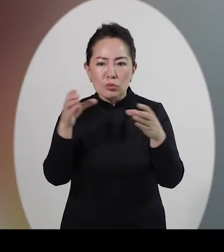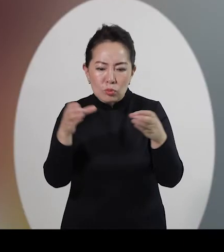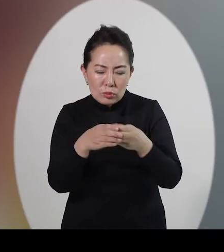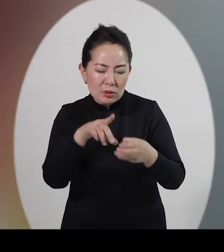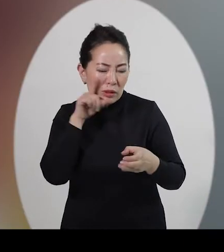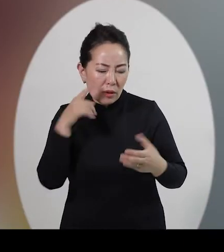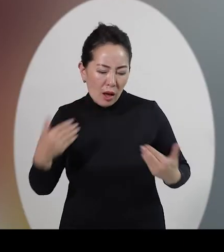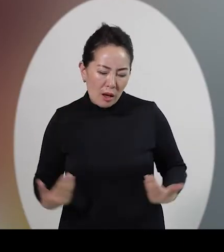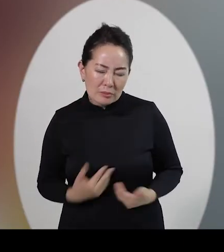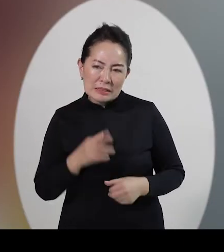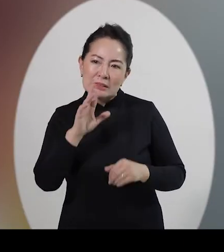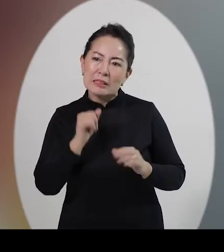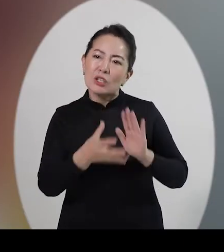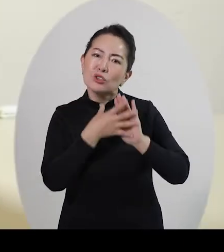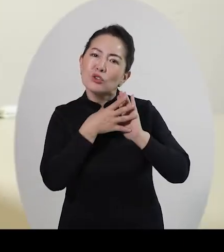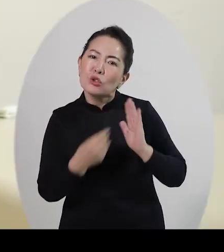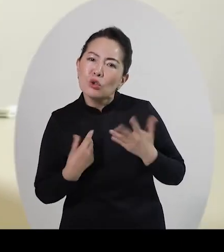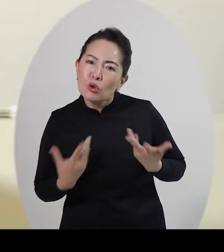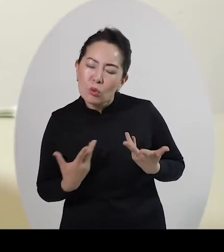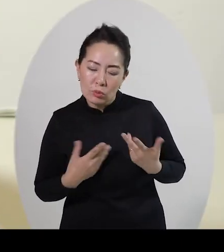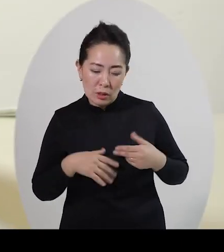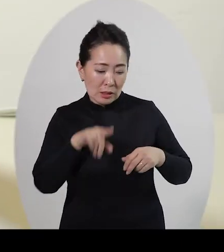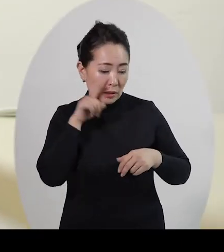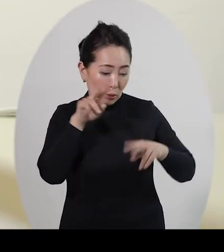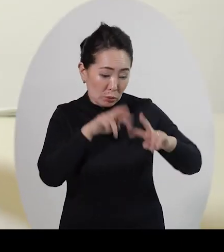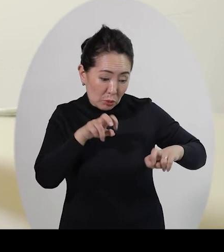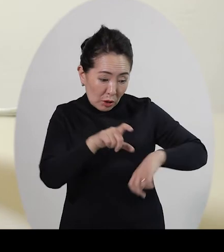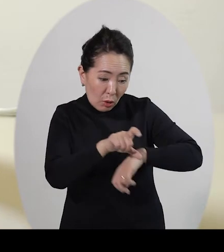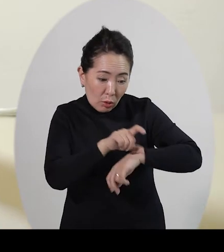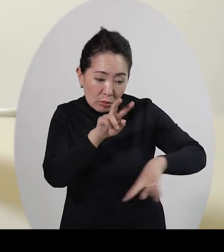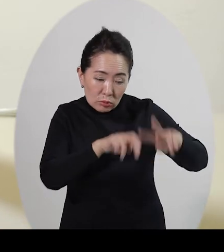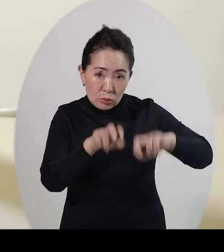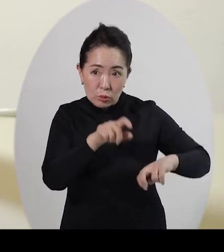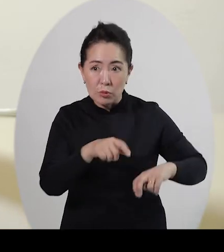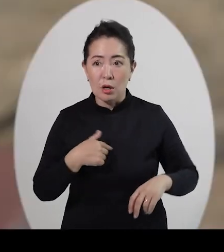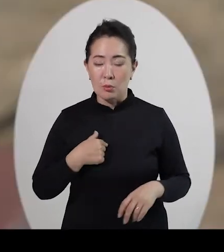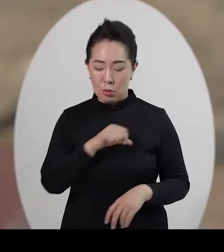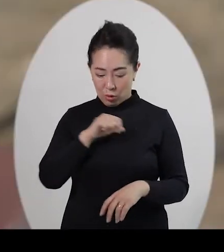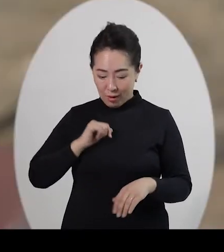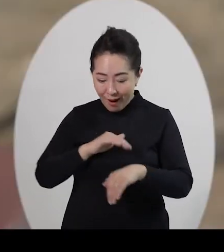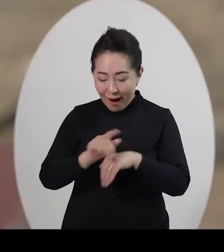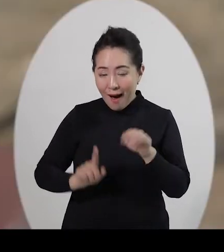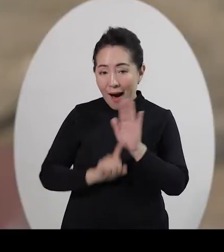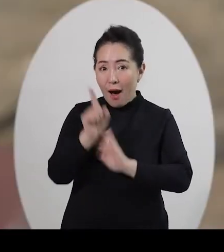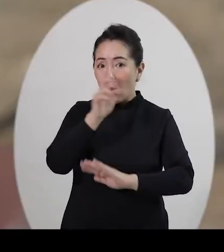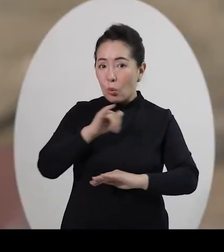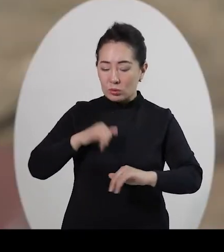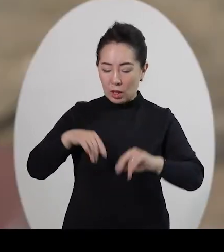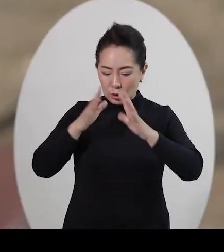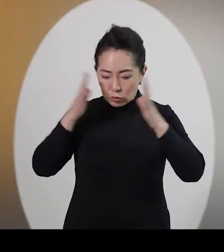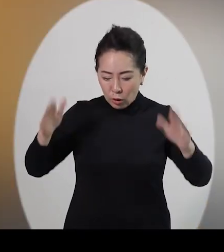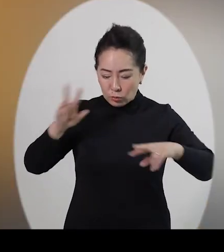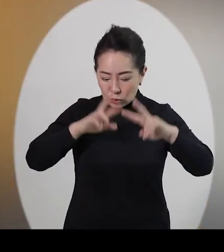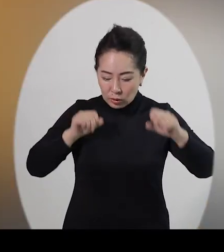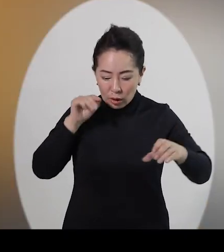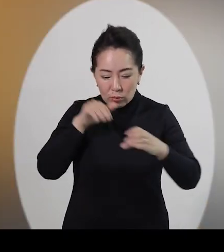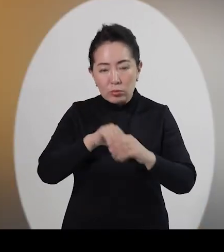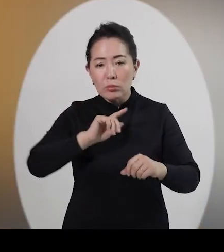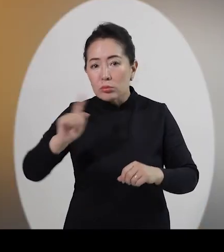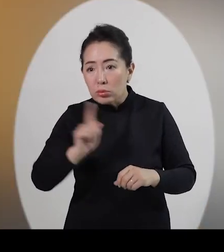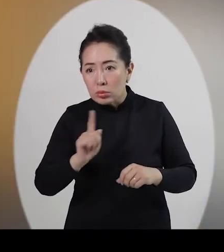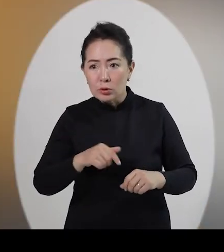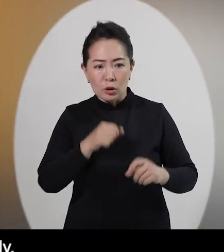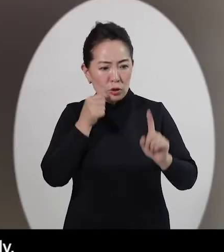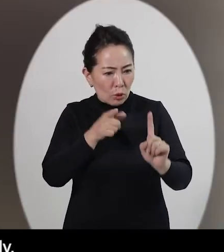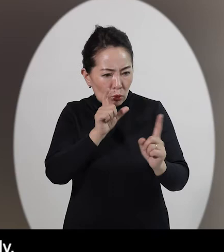зорилт бүлгийн залуусын амьдрал хэрхэн нөлөөлж байгааг залуу судлаач өөрсдөө судлан тогтооход оршино. Залуу судлаач миний хувьд анх удаагаа энэхүү том судалгаан